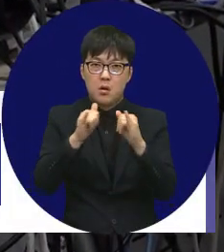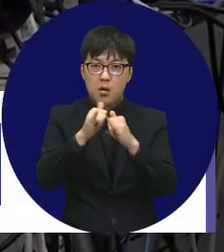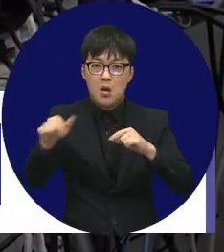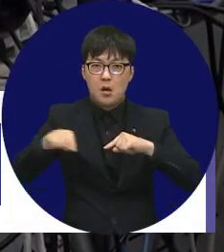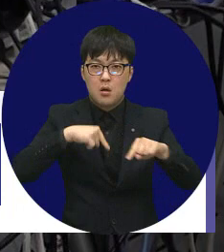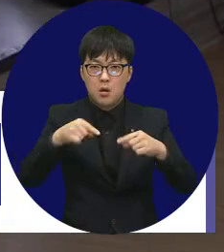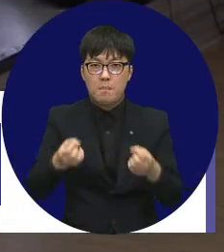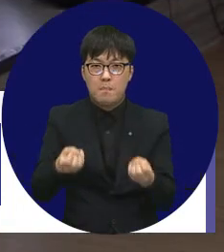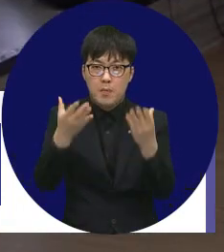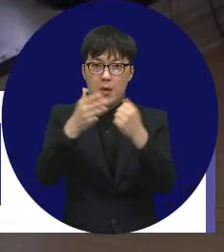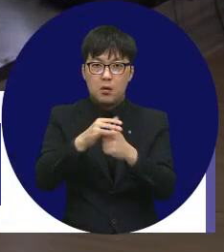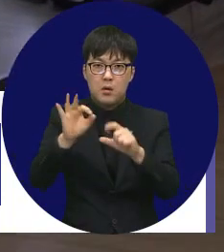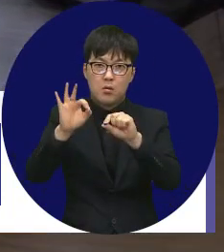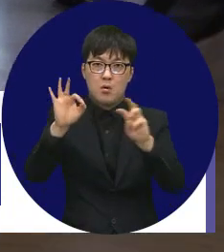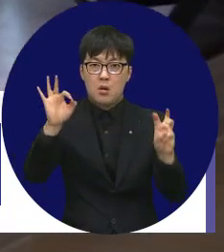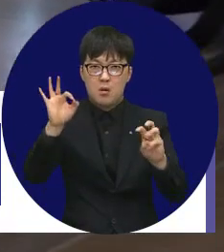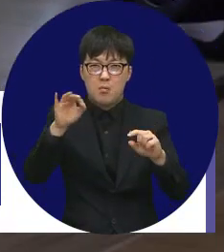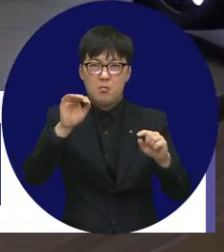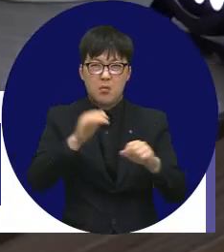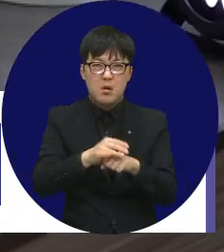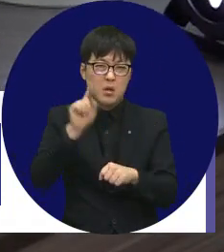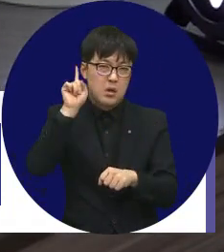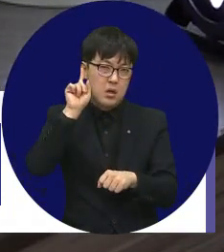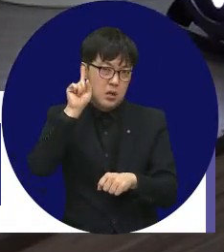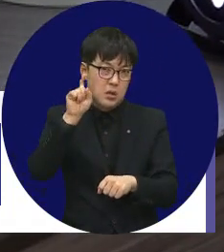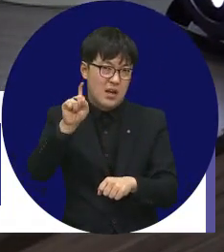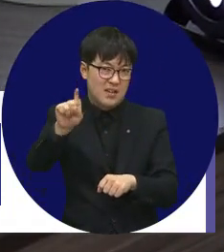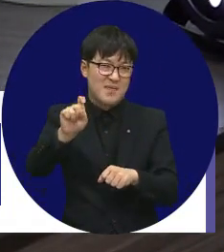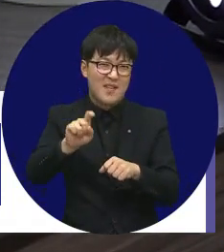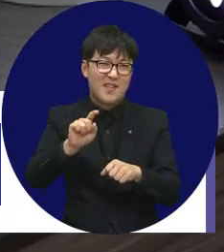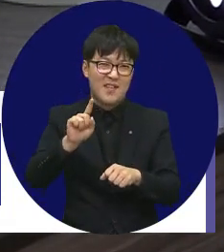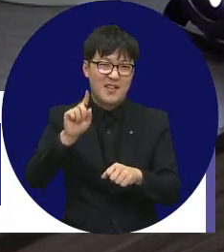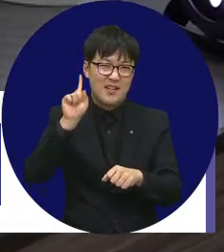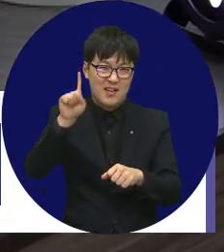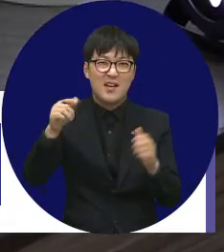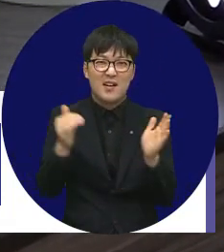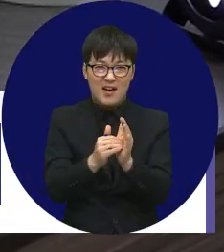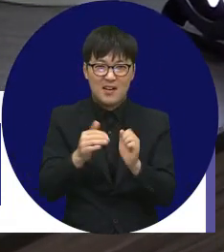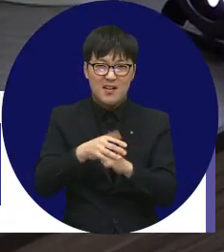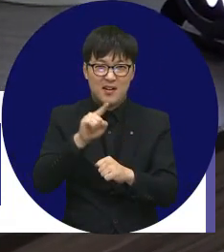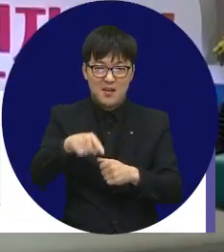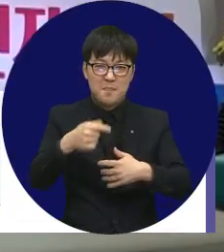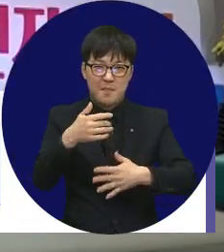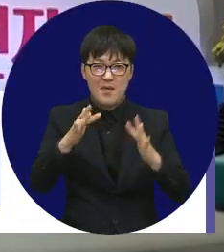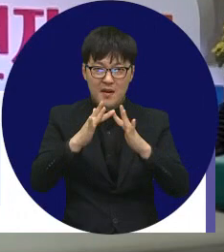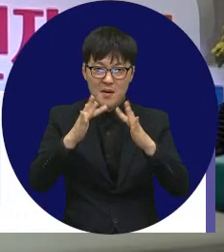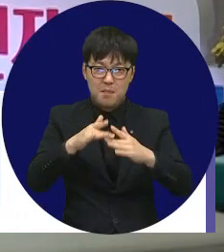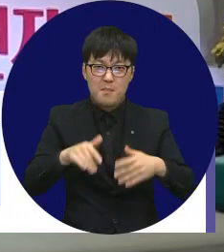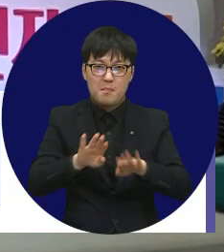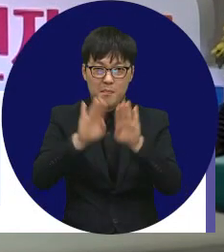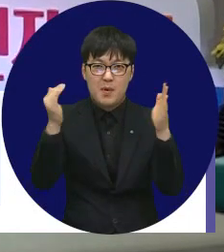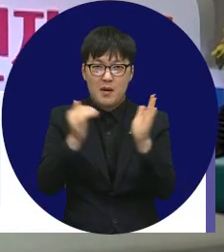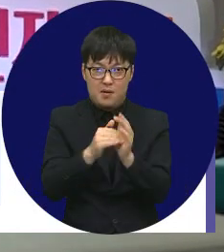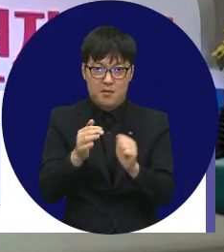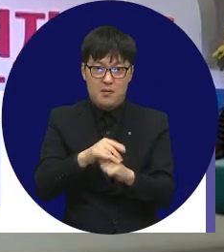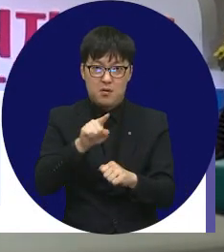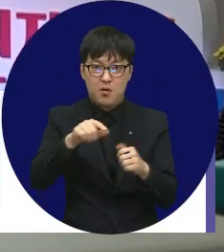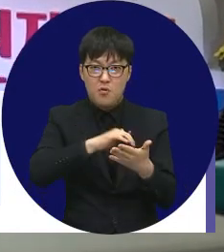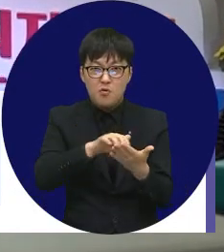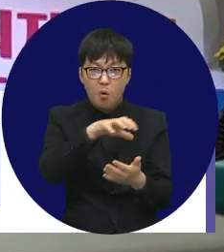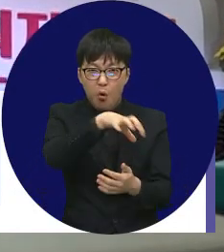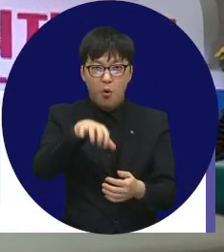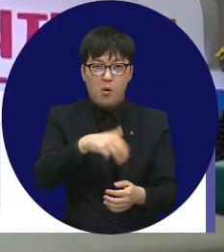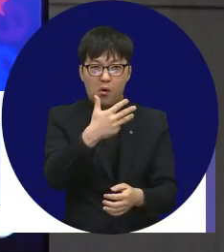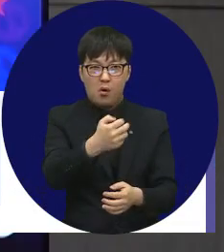정치 페스티벌이 지난 10월 30일부터 11월 1일까지 온라인으로 개최됐습니다. 84개의 유권자 기관